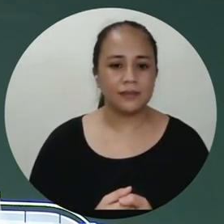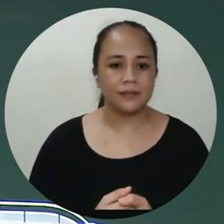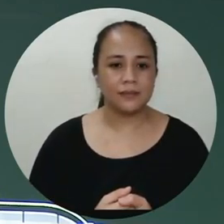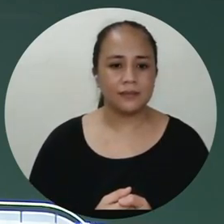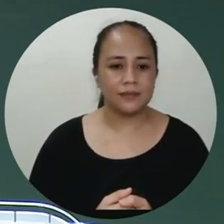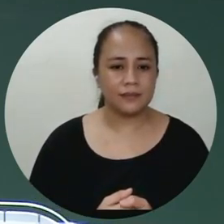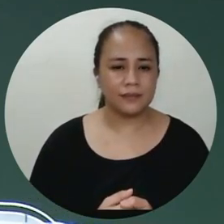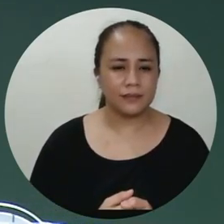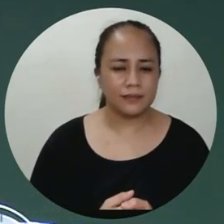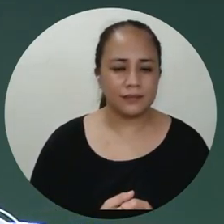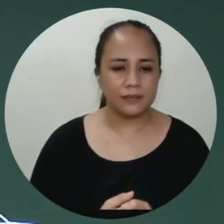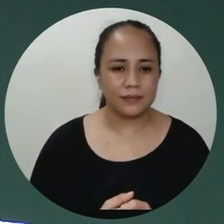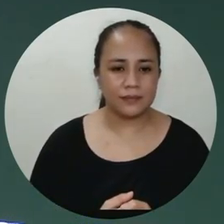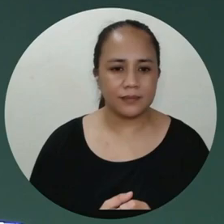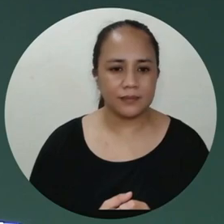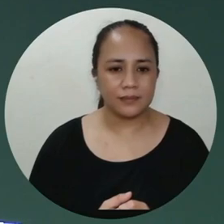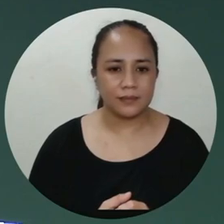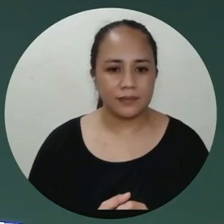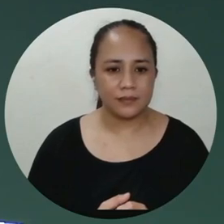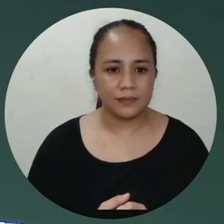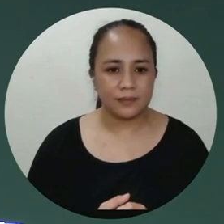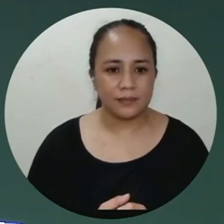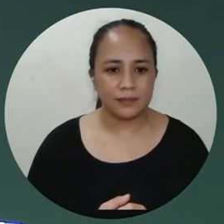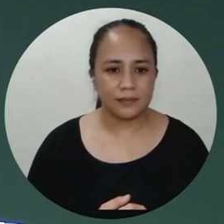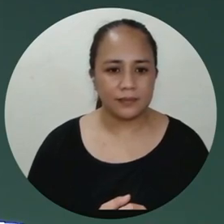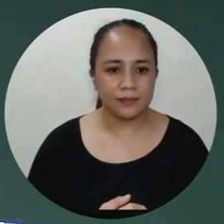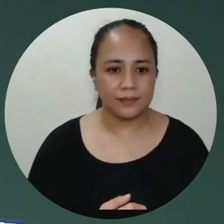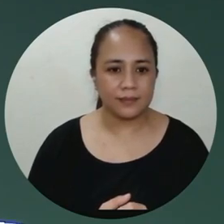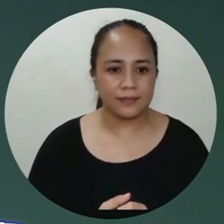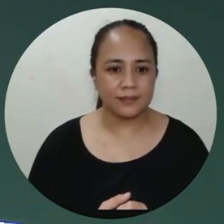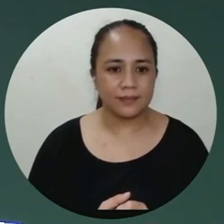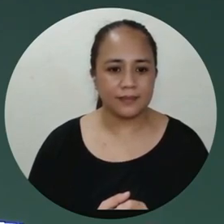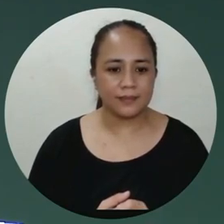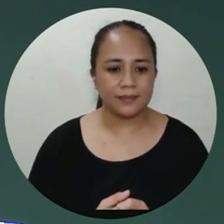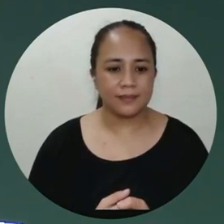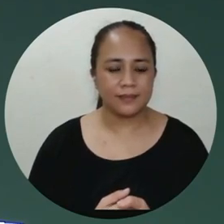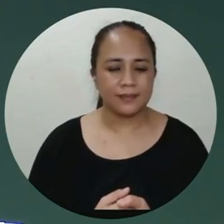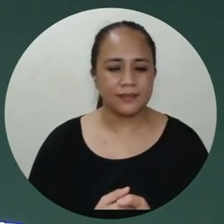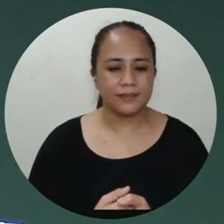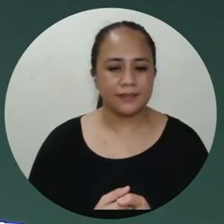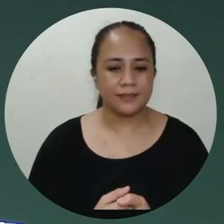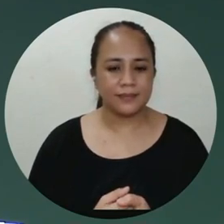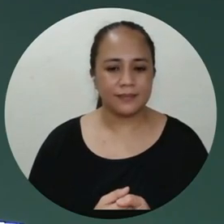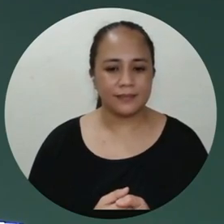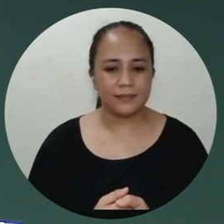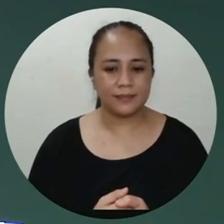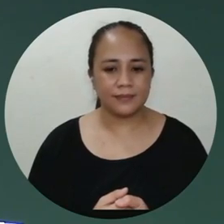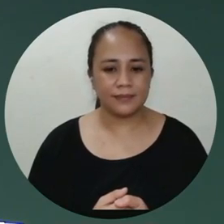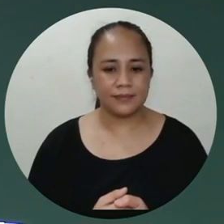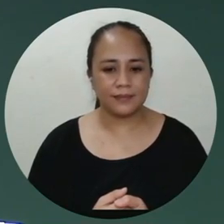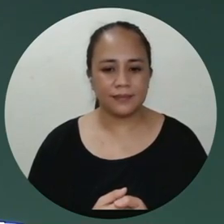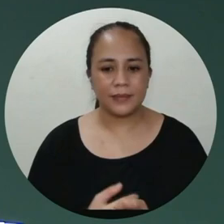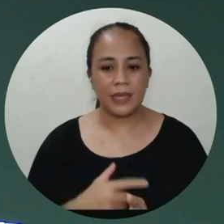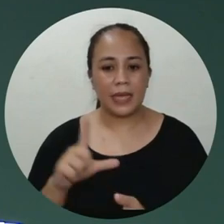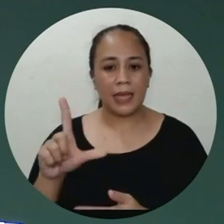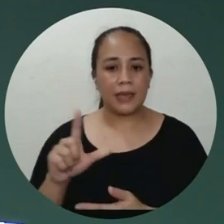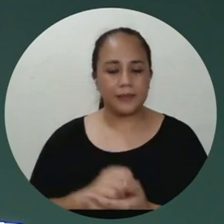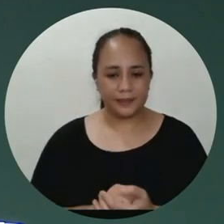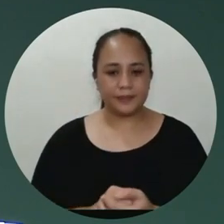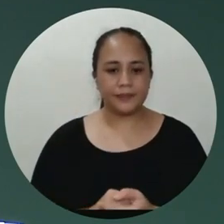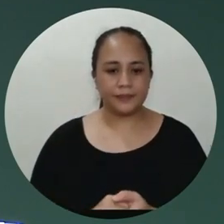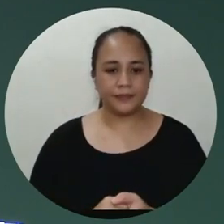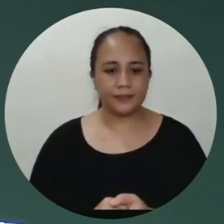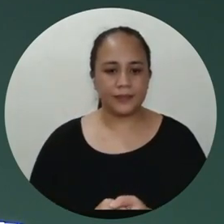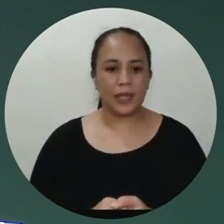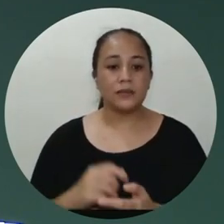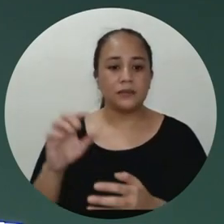지금 그 우리 팔라완에 지금 LTS 모인 우리 다락방